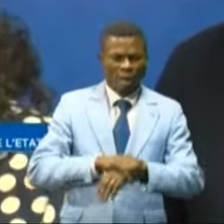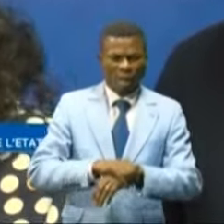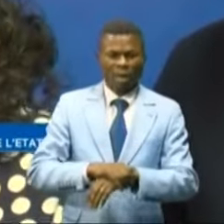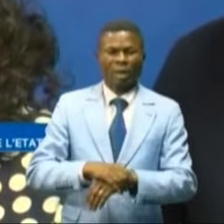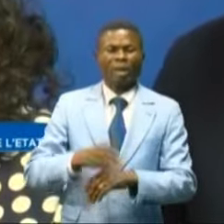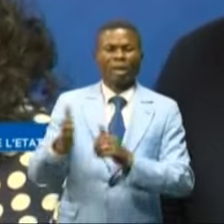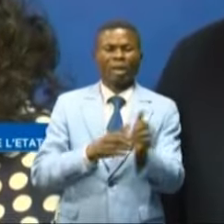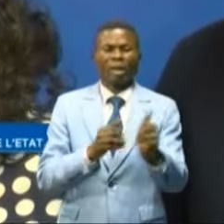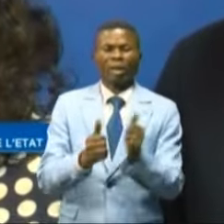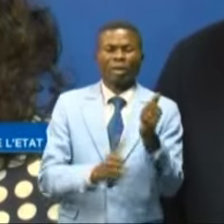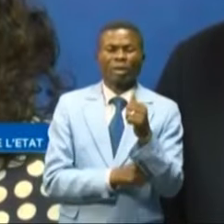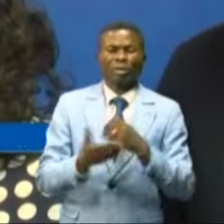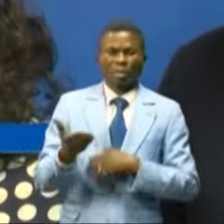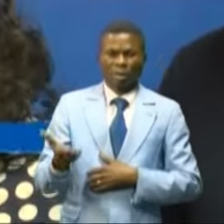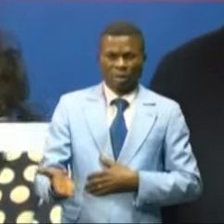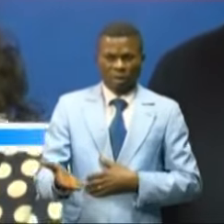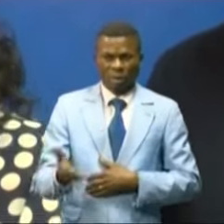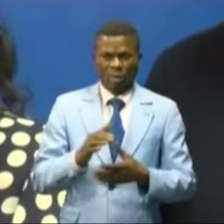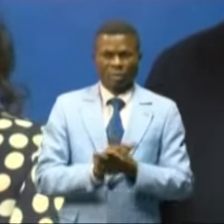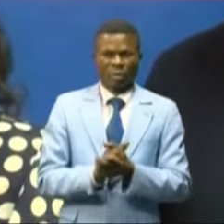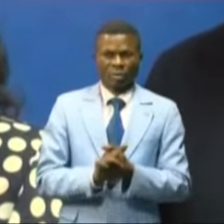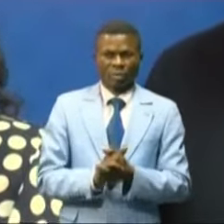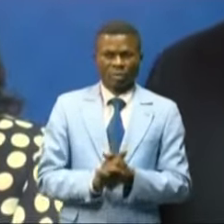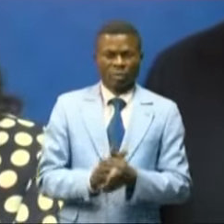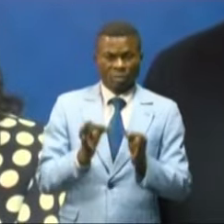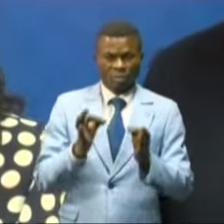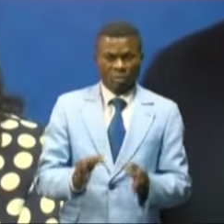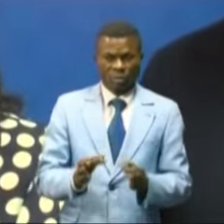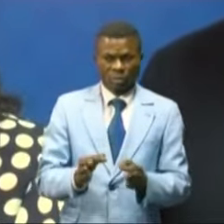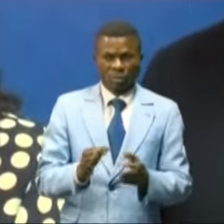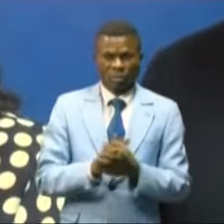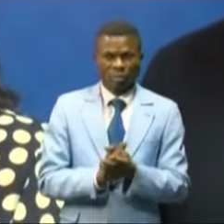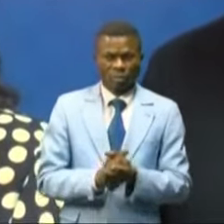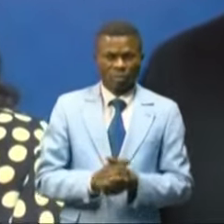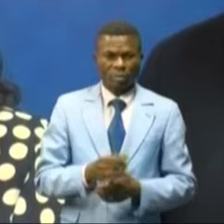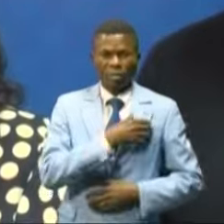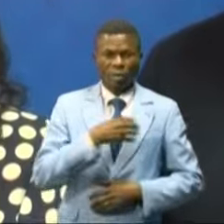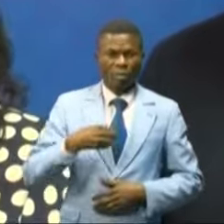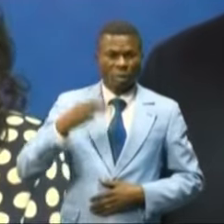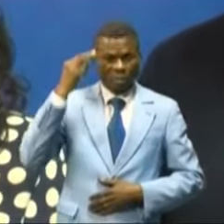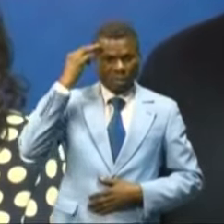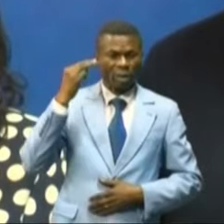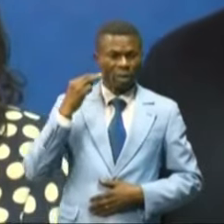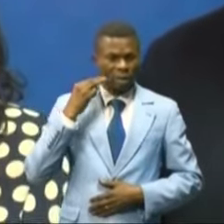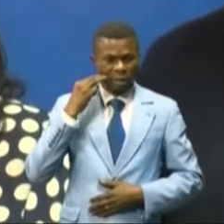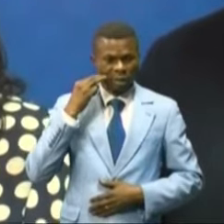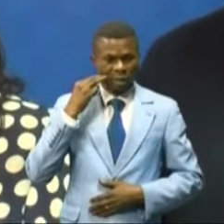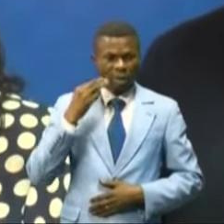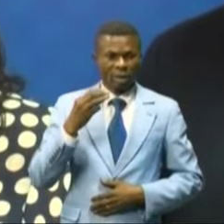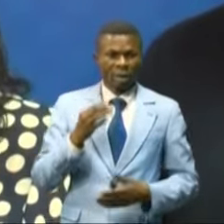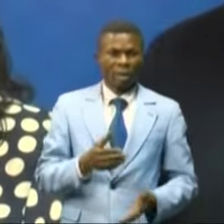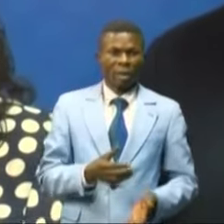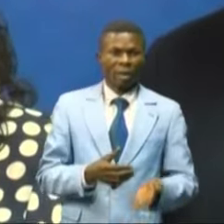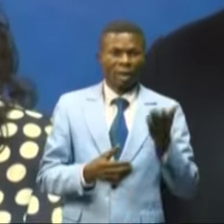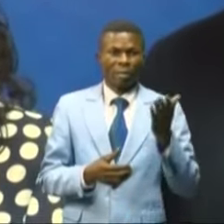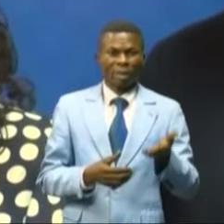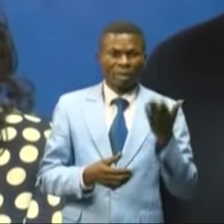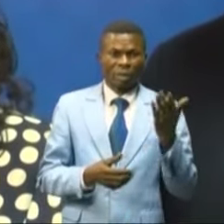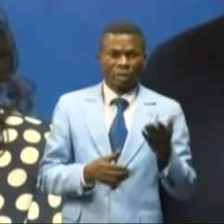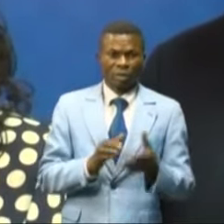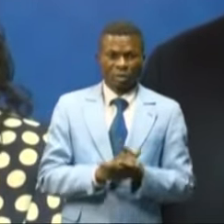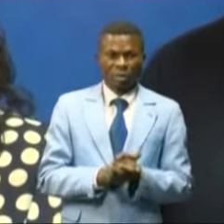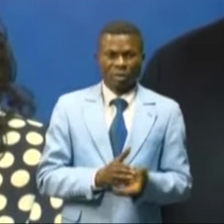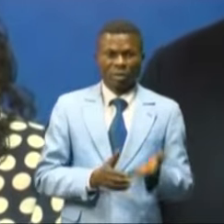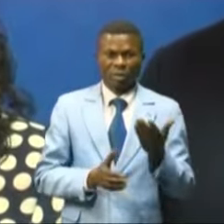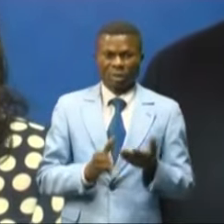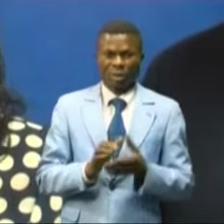le partenariat qui est vraiment très important. Nous avons besoin de Madame la Ministre, dans la sensibilisation, parce que ça fait partie de ses